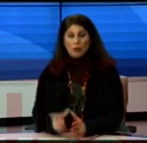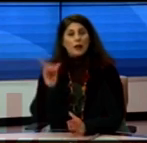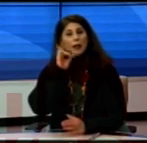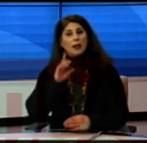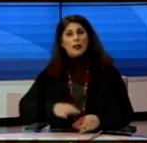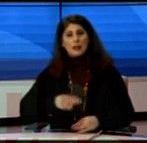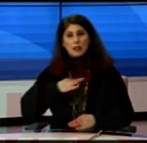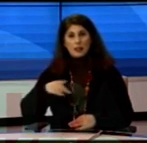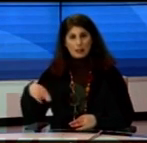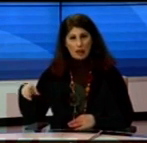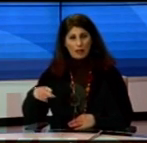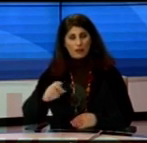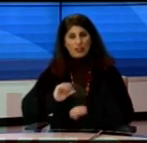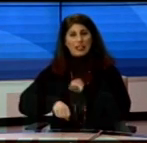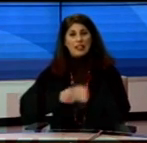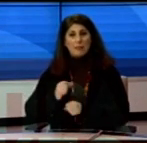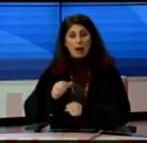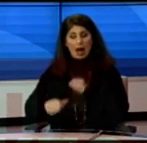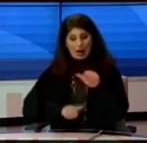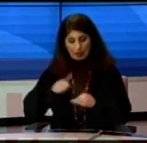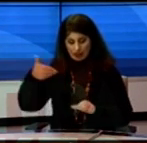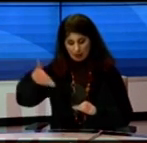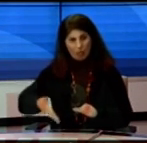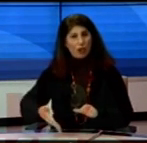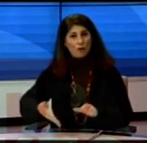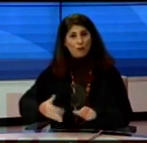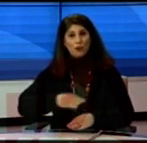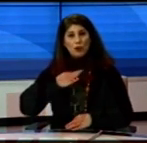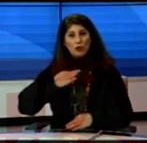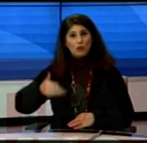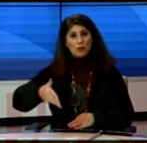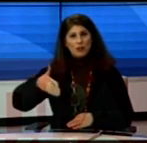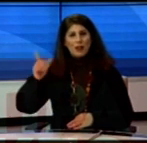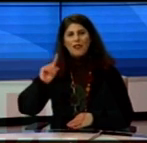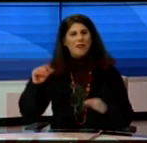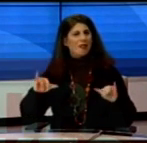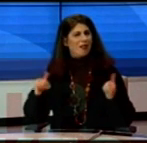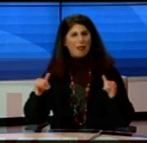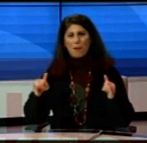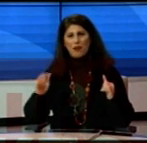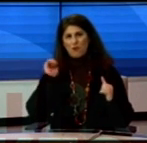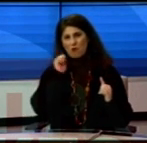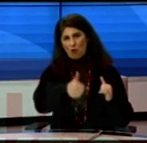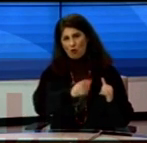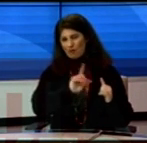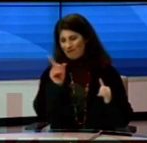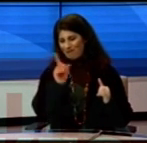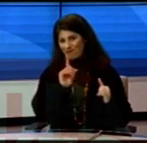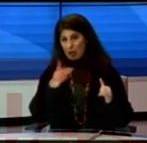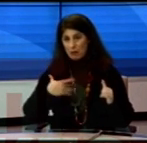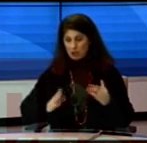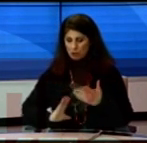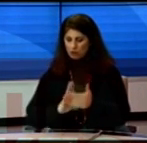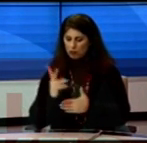Το κίνημα αλλαγής είναι εδώ. Ο κύριος Μητσοτάκης δεν θα παίζει πια μόνος του. Η δυναμική που έχουμε